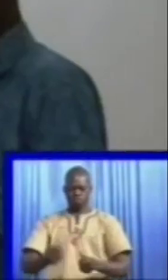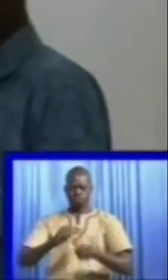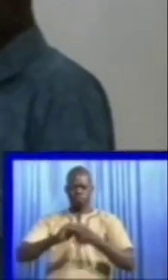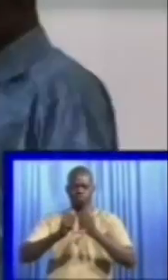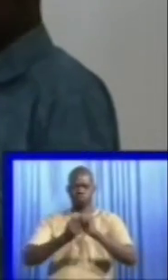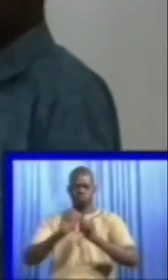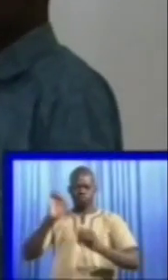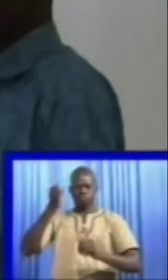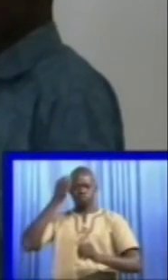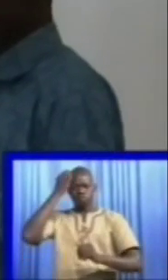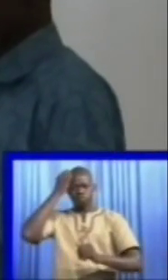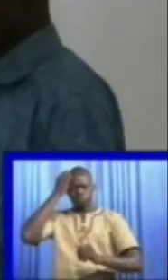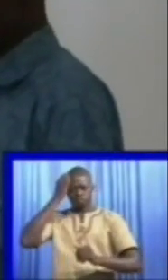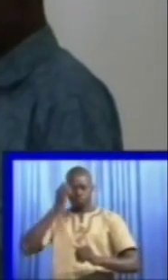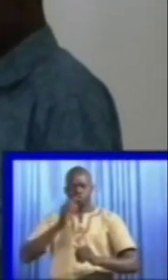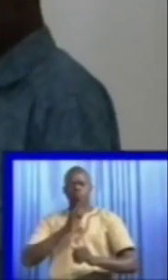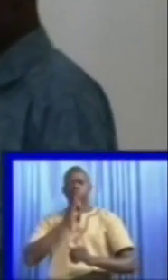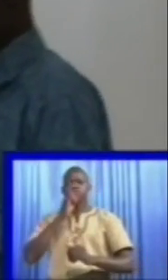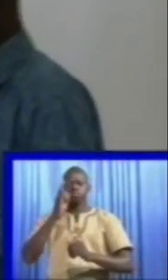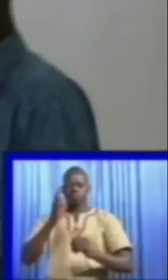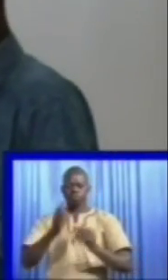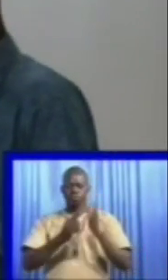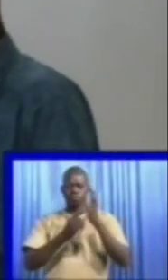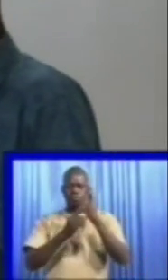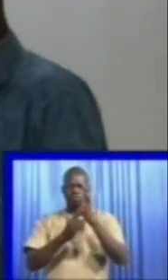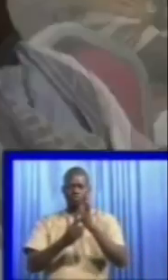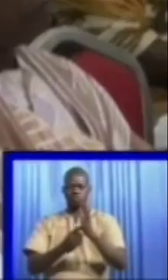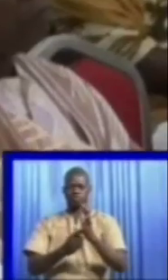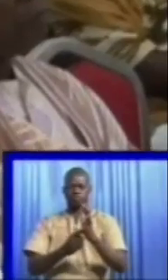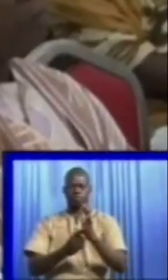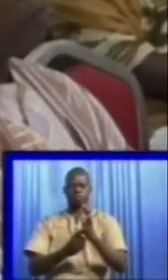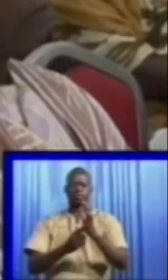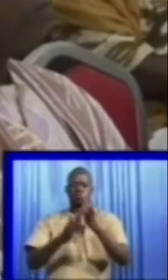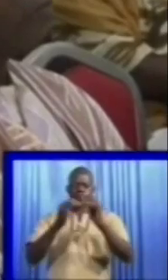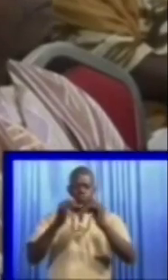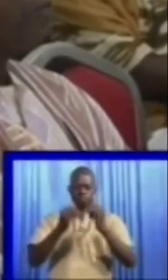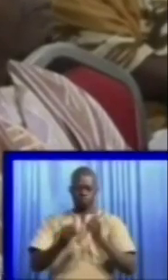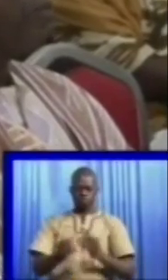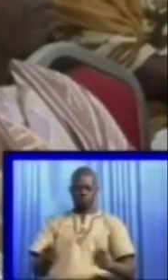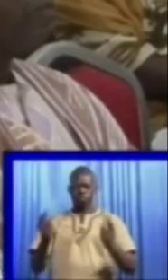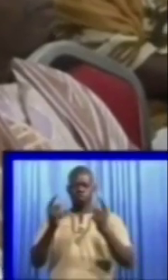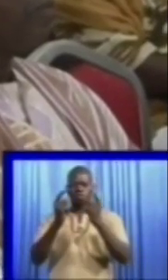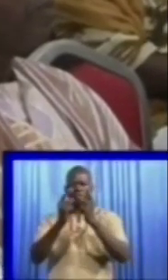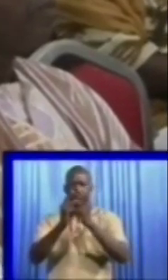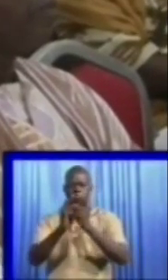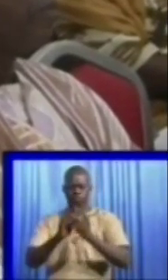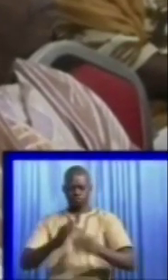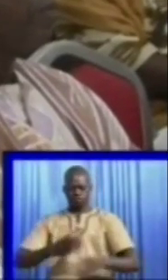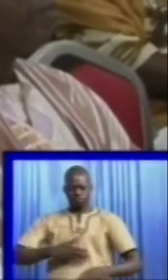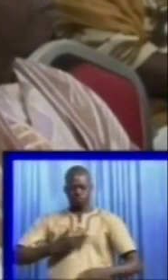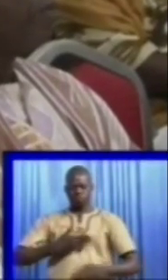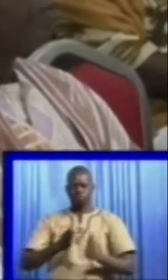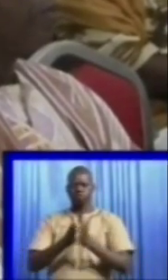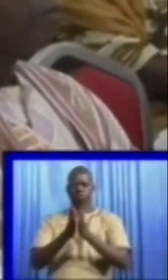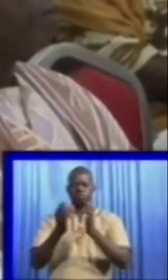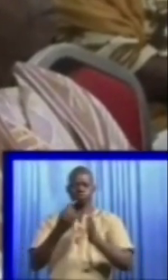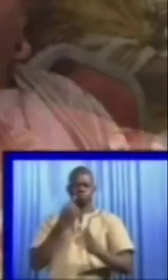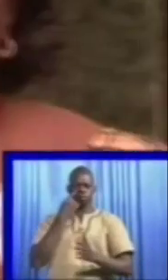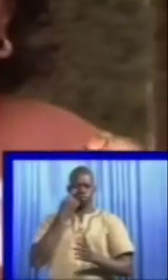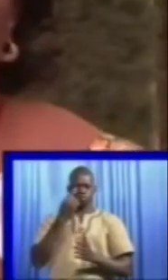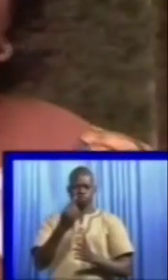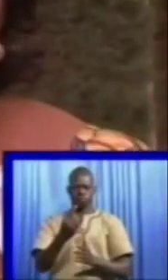contentieux de l'État ont été entre autres abordés. Et au terme de l'atelier, c'est une satisfaction générale qui se